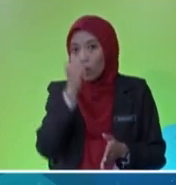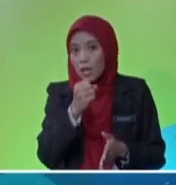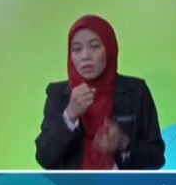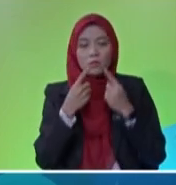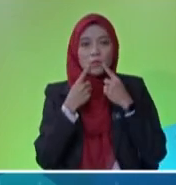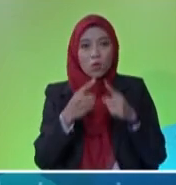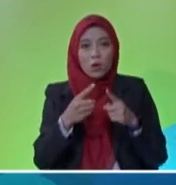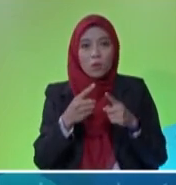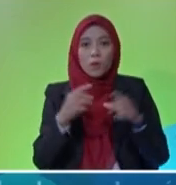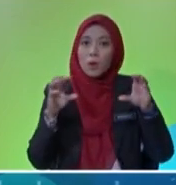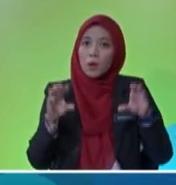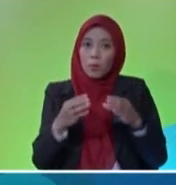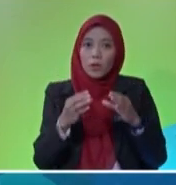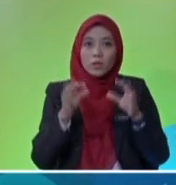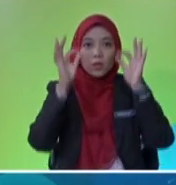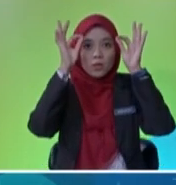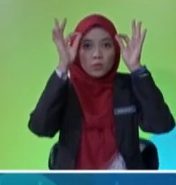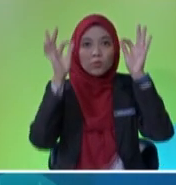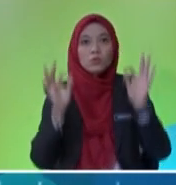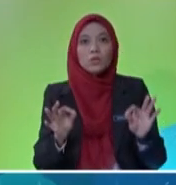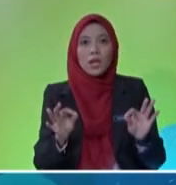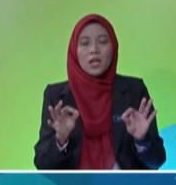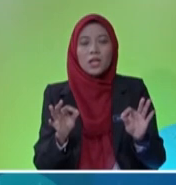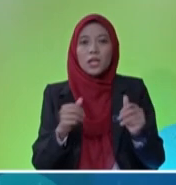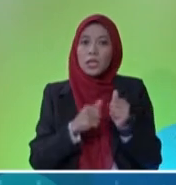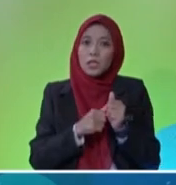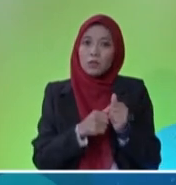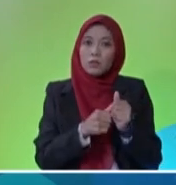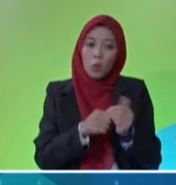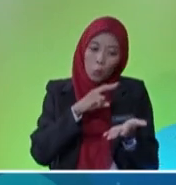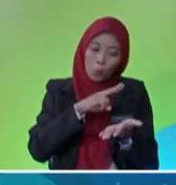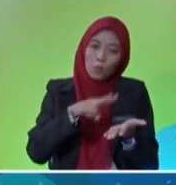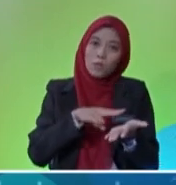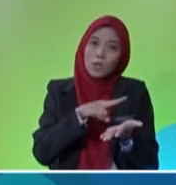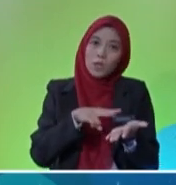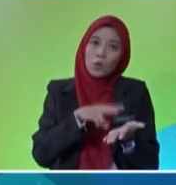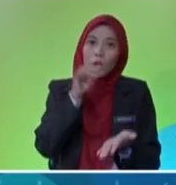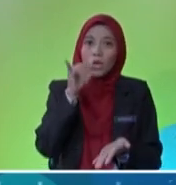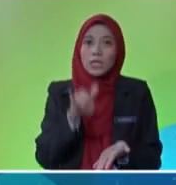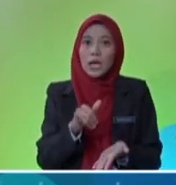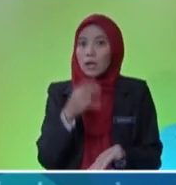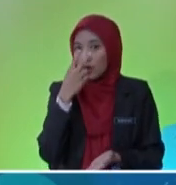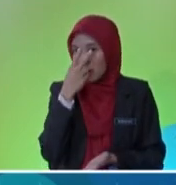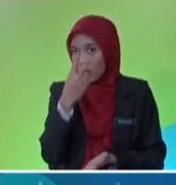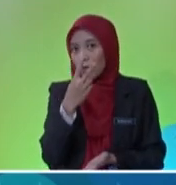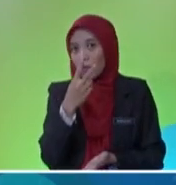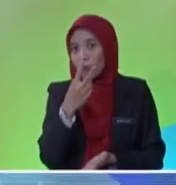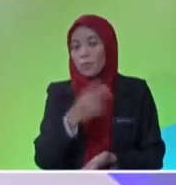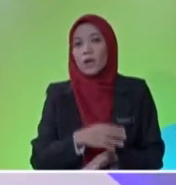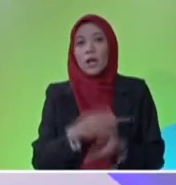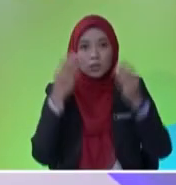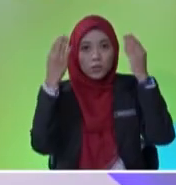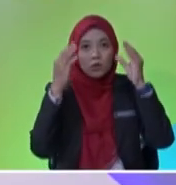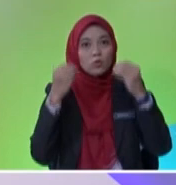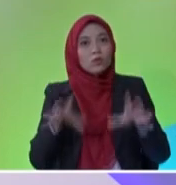membuat rumusan dan keputusan berdasarkan video yang akan ditonton oleh murid-murid latihan di sini cek